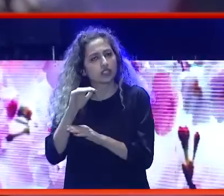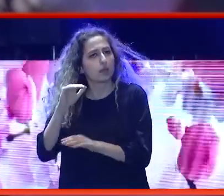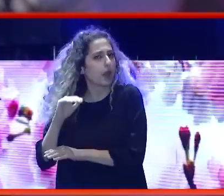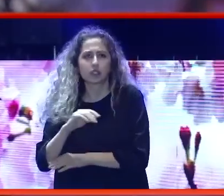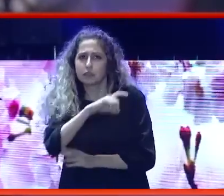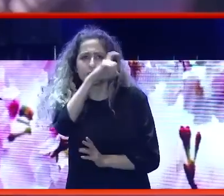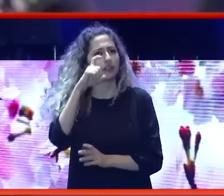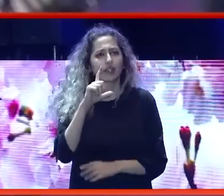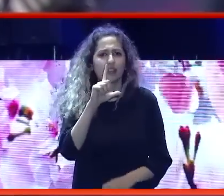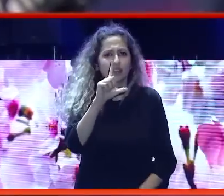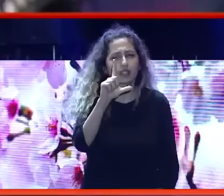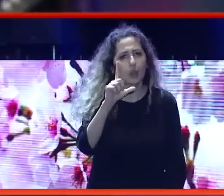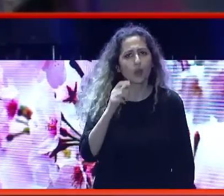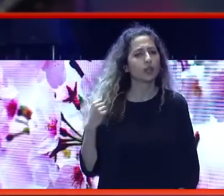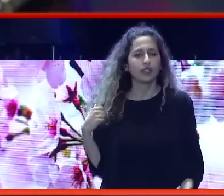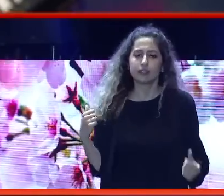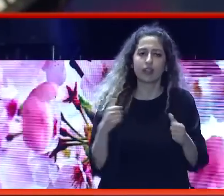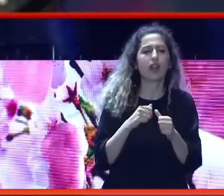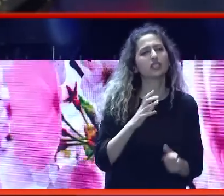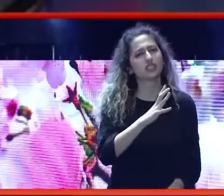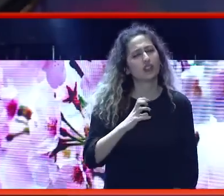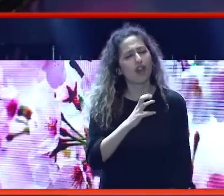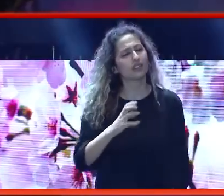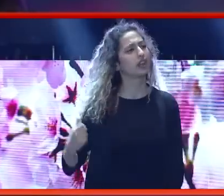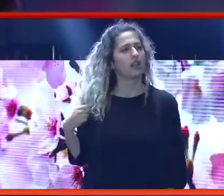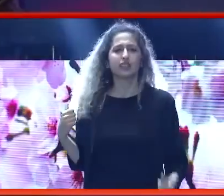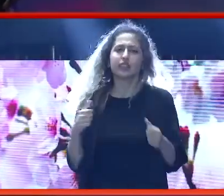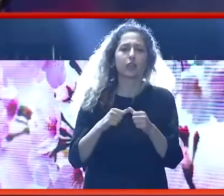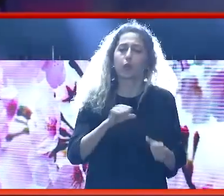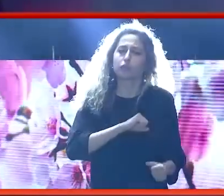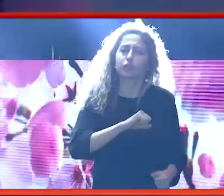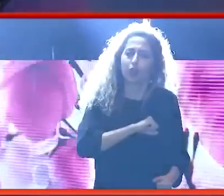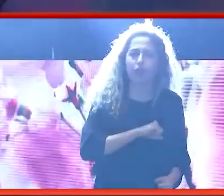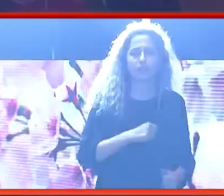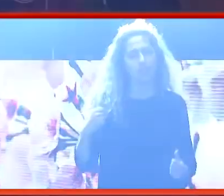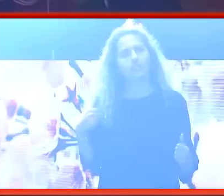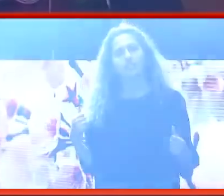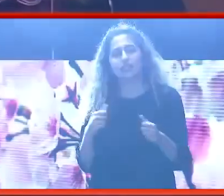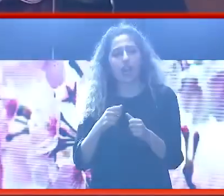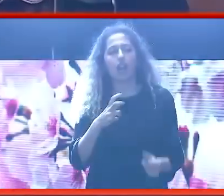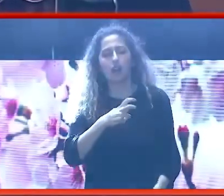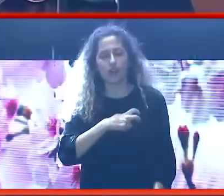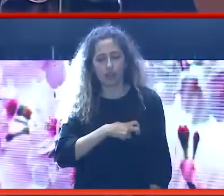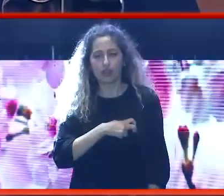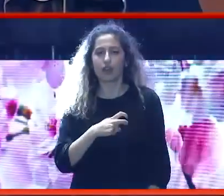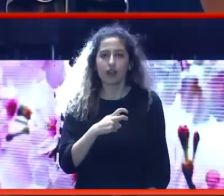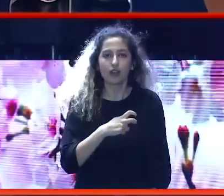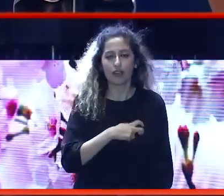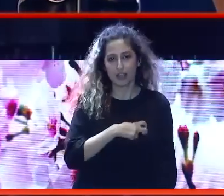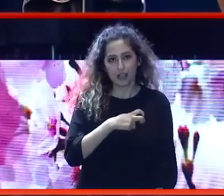yeniden yaşamak mı gerekiyor? Yine acılar, yine korkular, yine